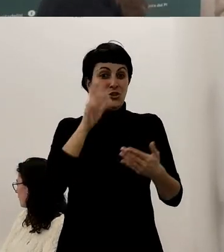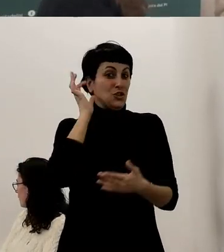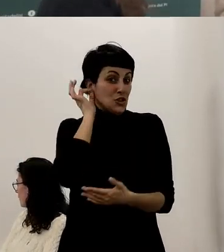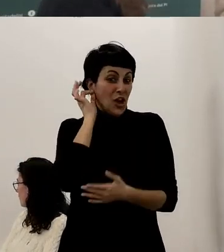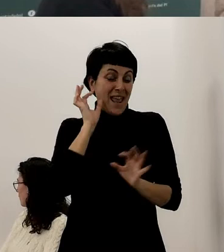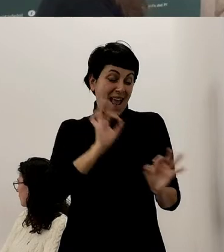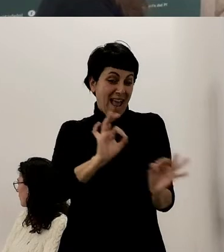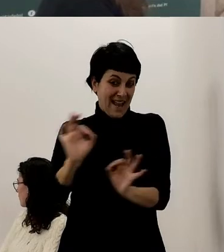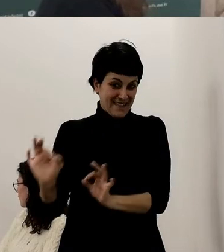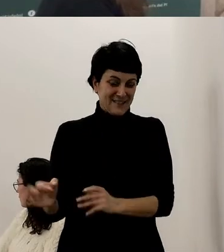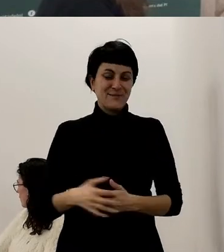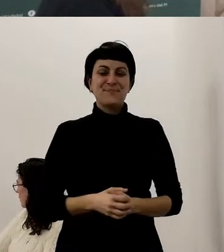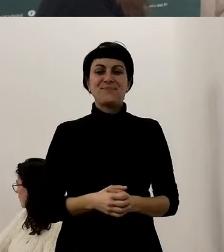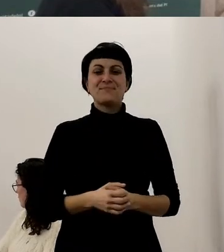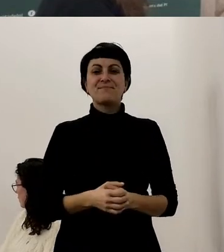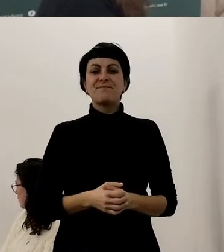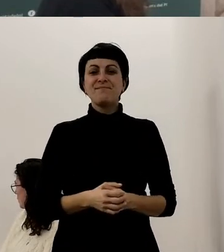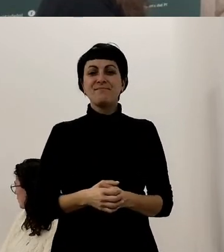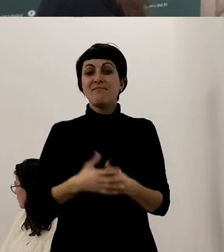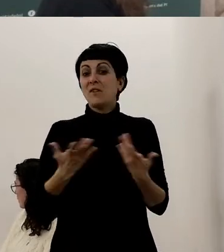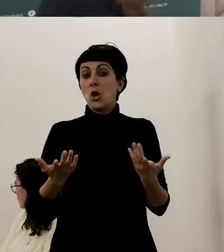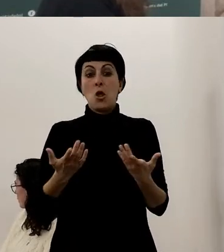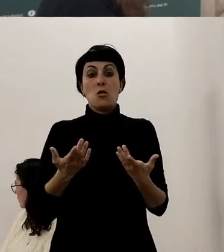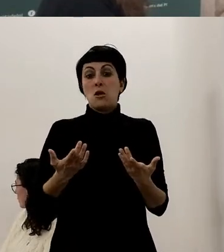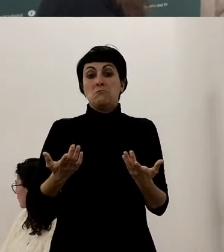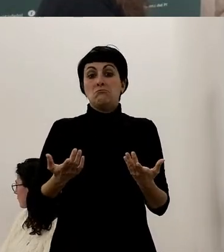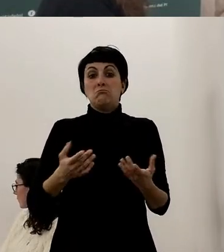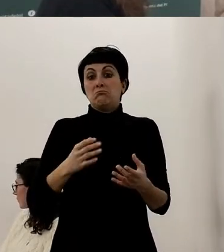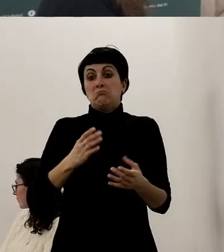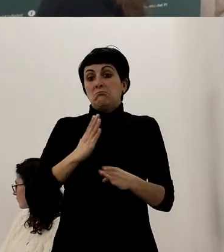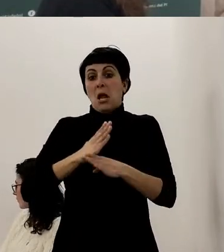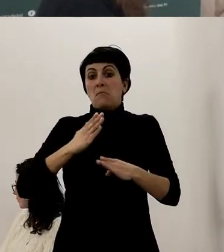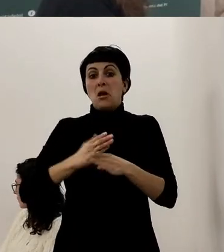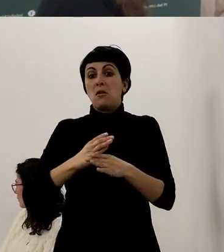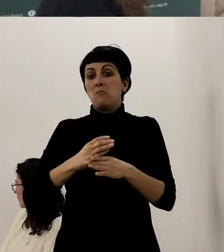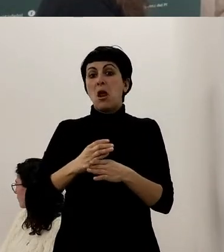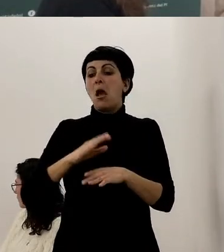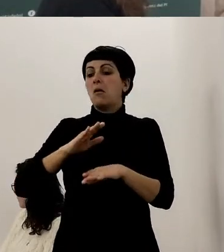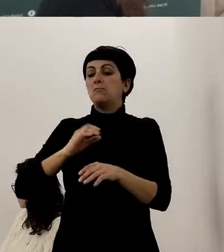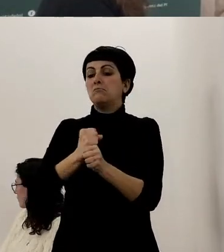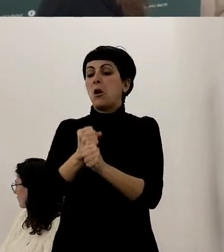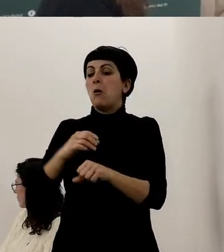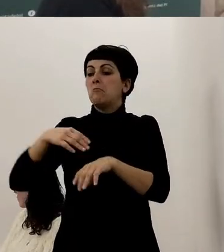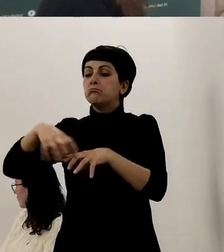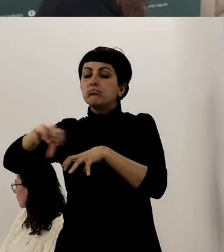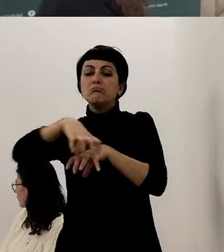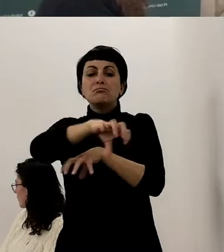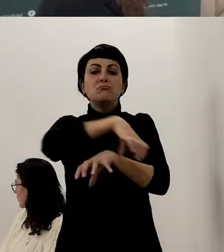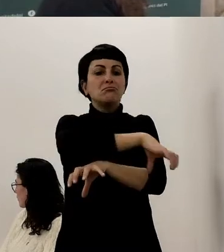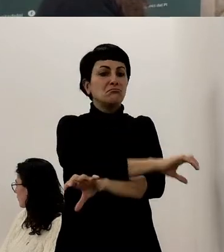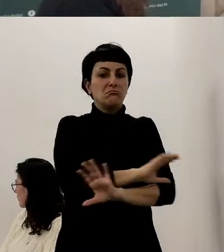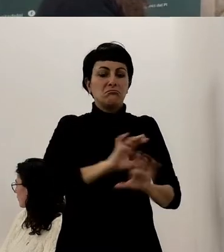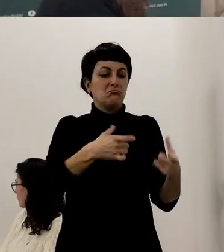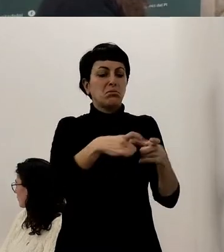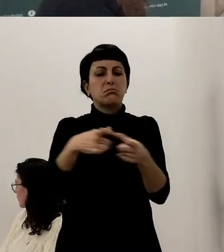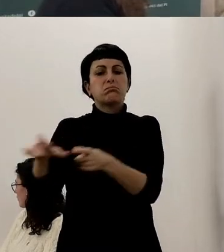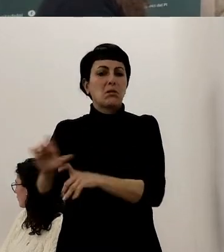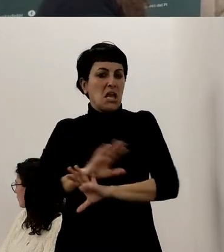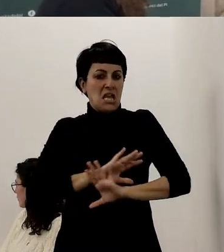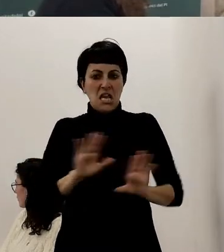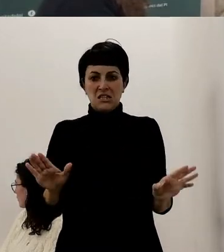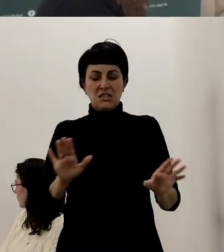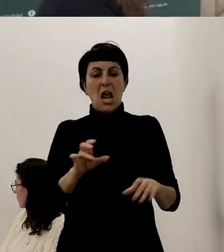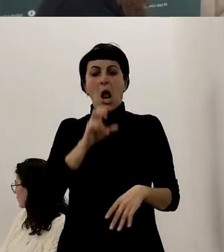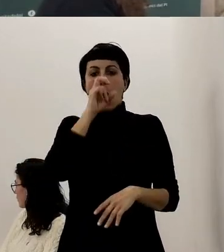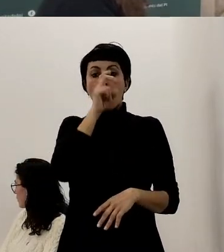pròpies de caps de colla, la resta ens ho repartim tot equitativament entre totes i les caps de colla intentem que cada